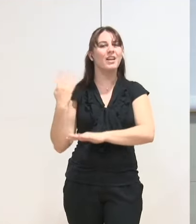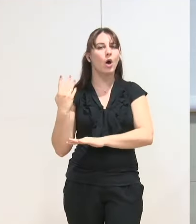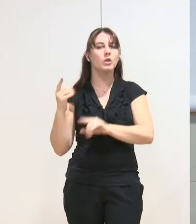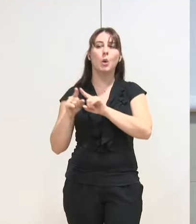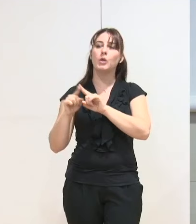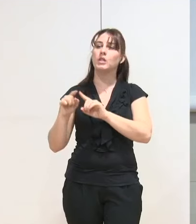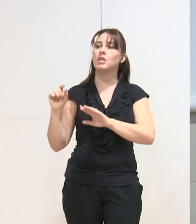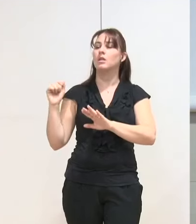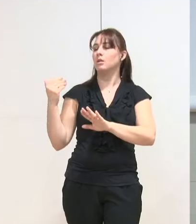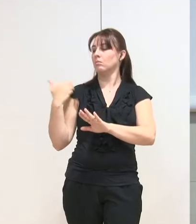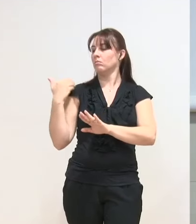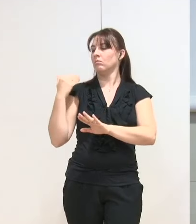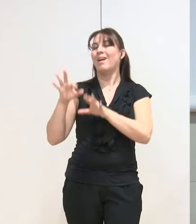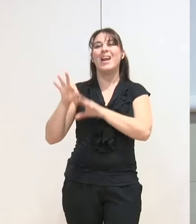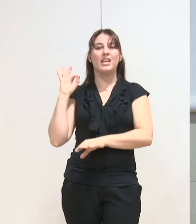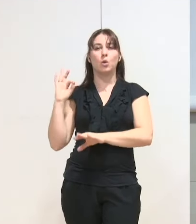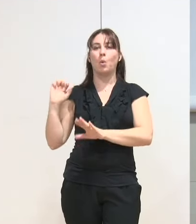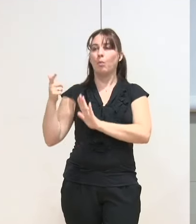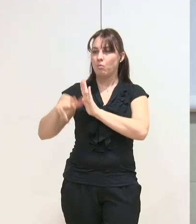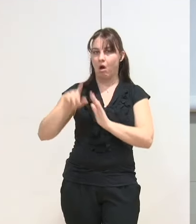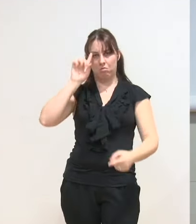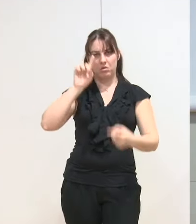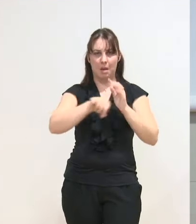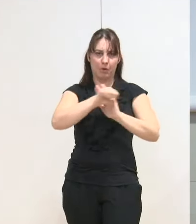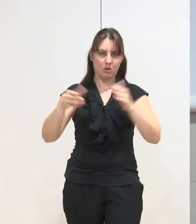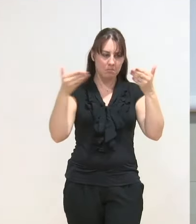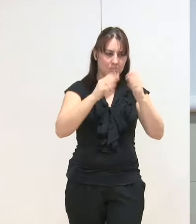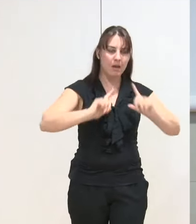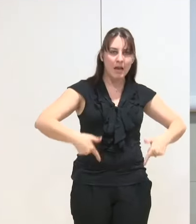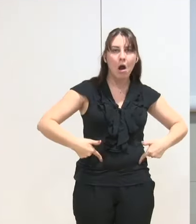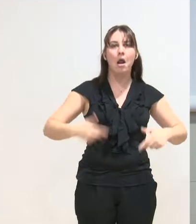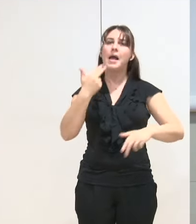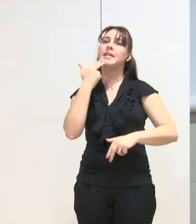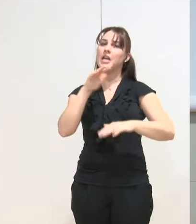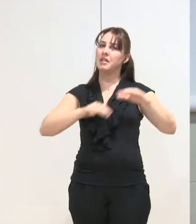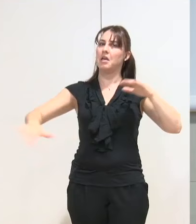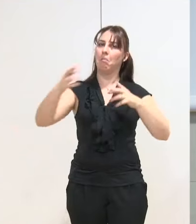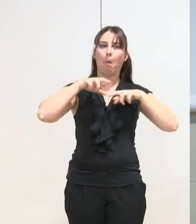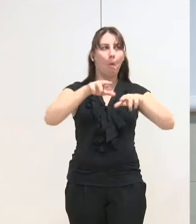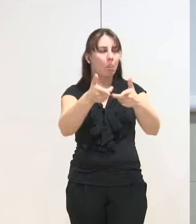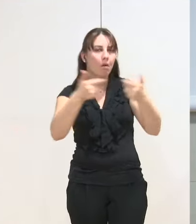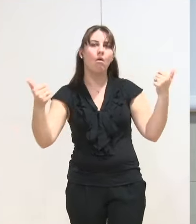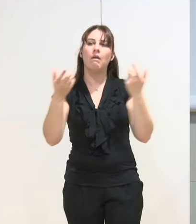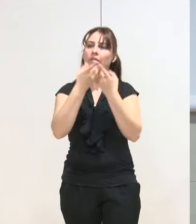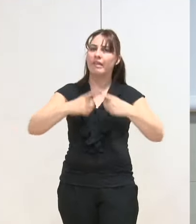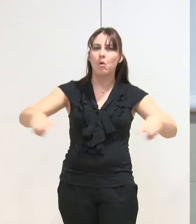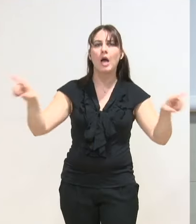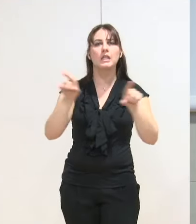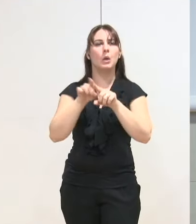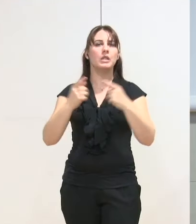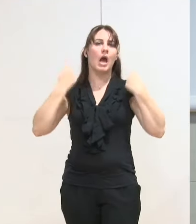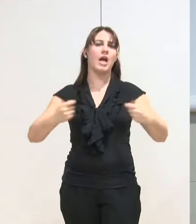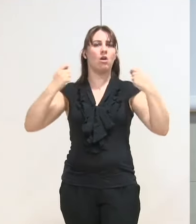mandat sur la priorité aux écoles à la qualité des des espaces publics à la démocratie locale à la fin du gaspillage de